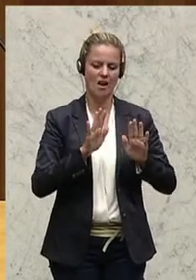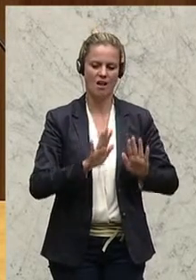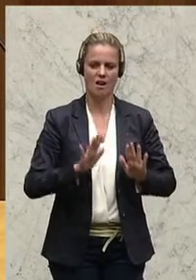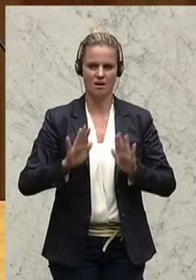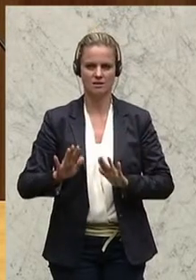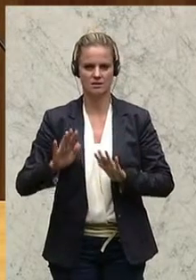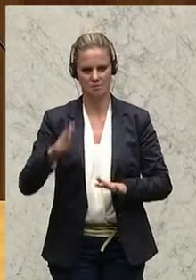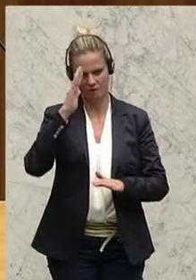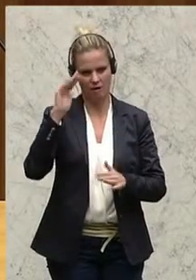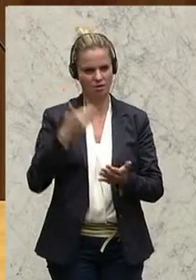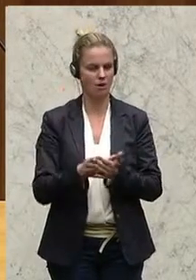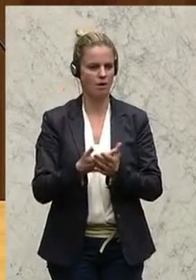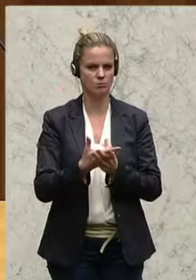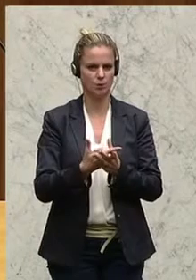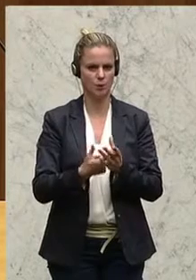Vertrauensverlust,